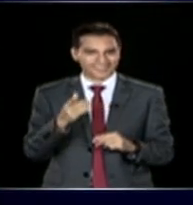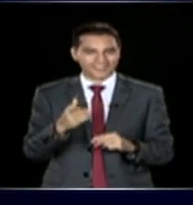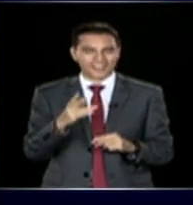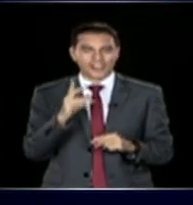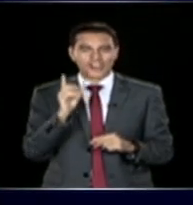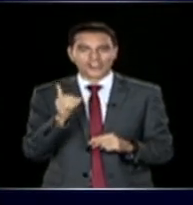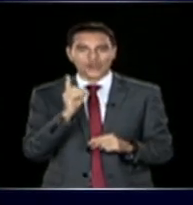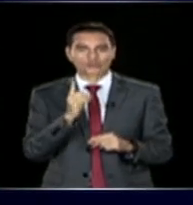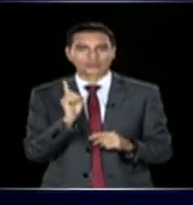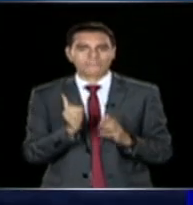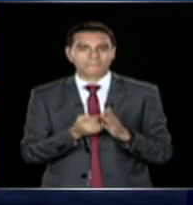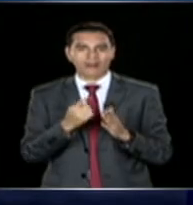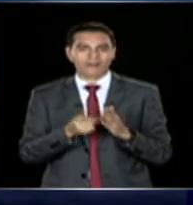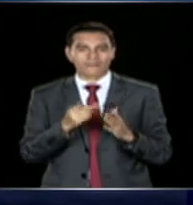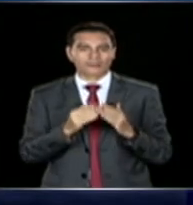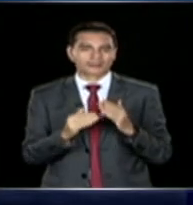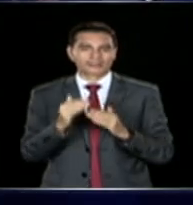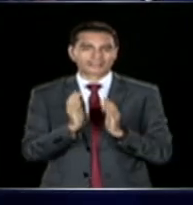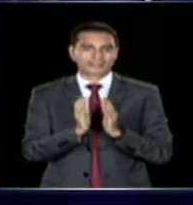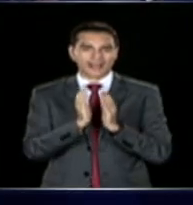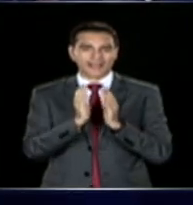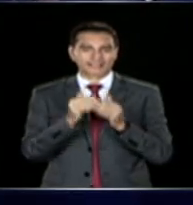11 مرة الهدف الأول.